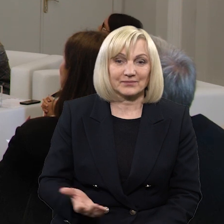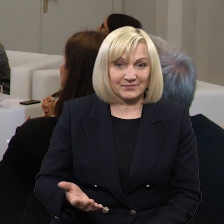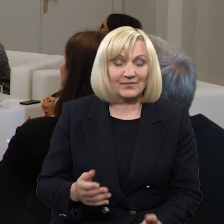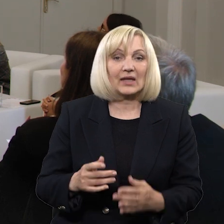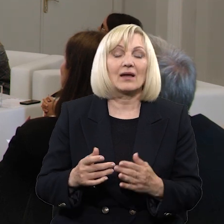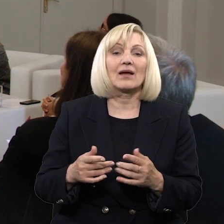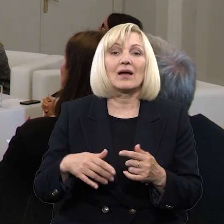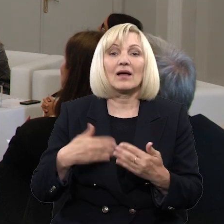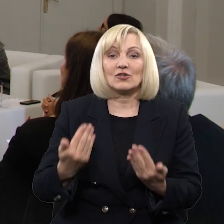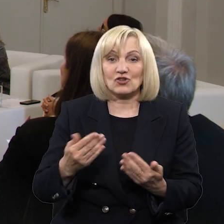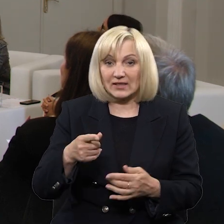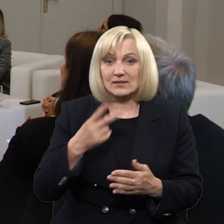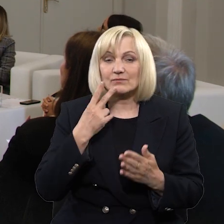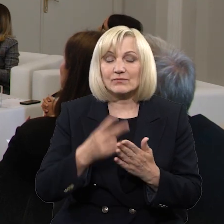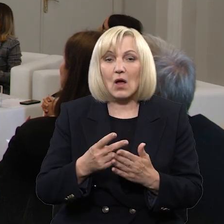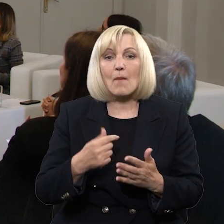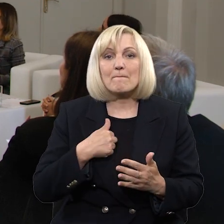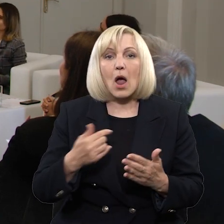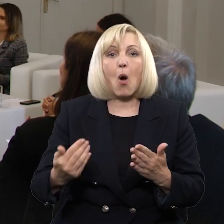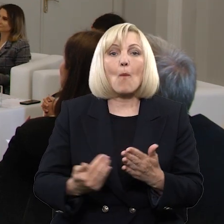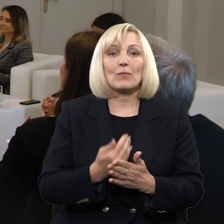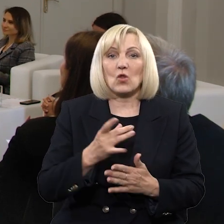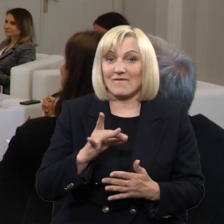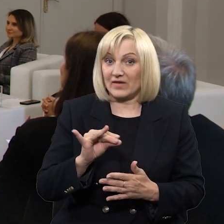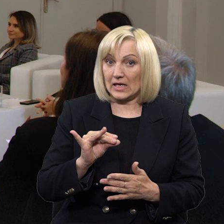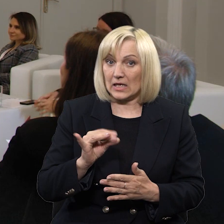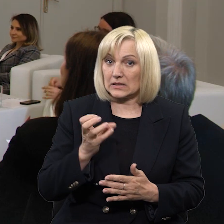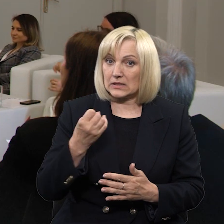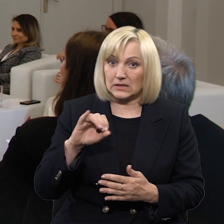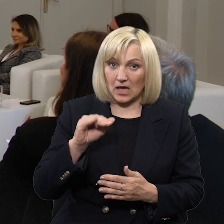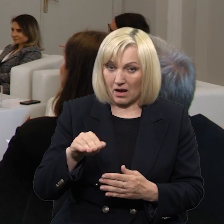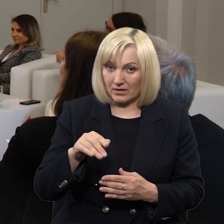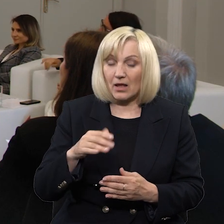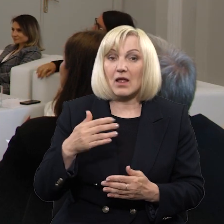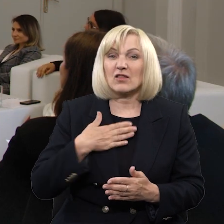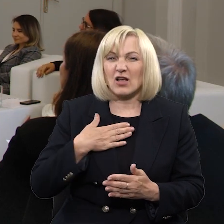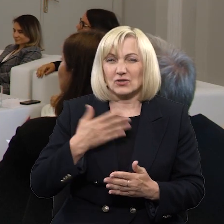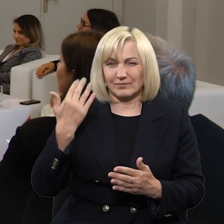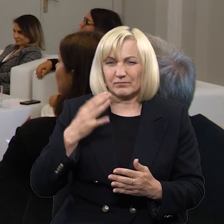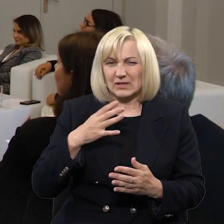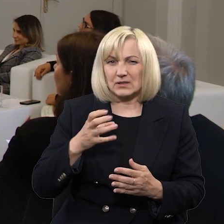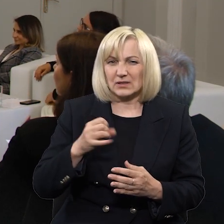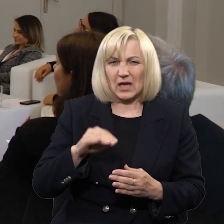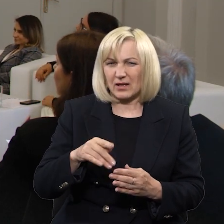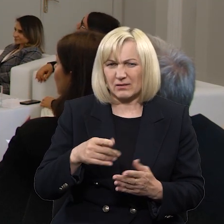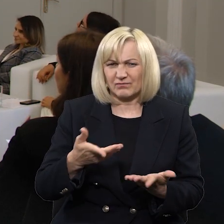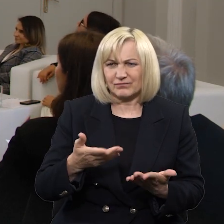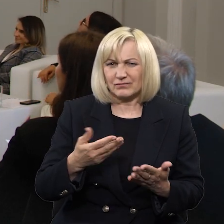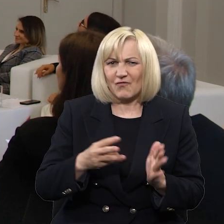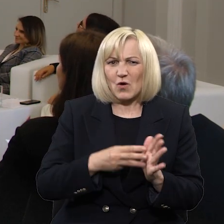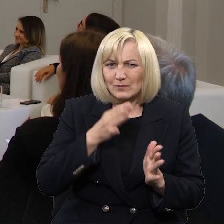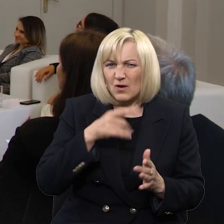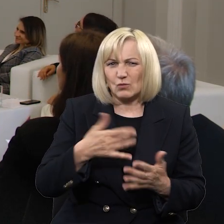следом мы Обновили сайт музея нашему прежнему сайту было восемь лет мы сочливо